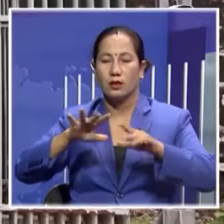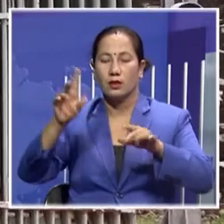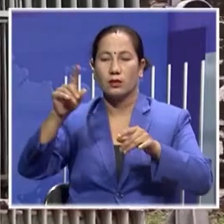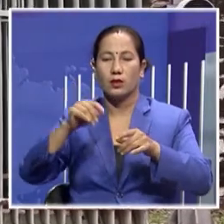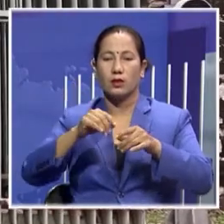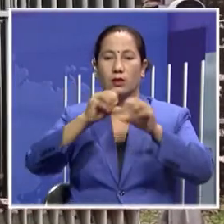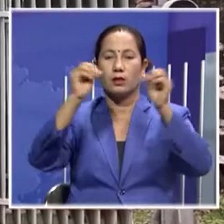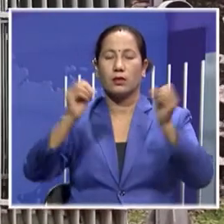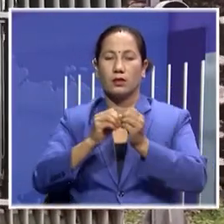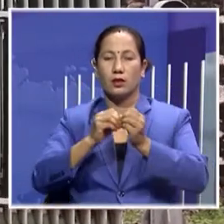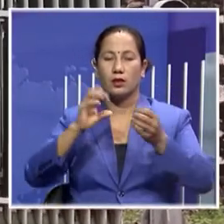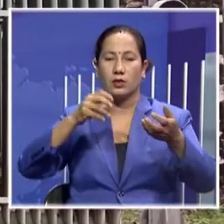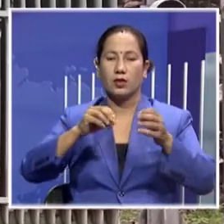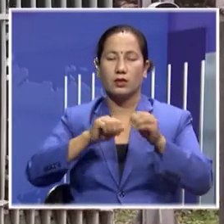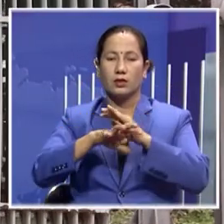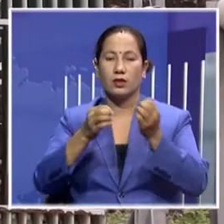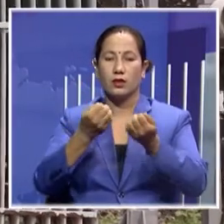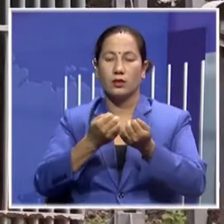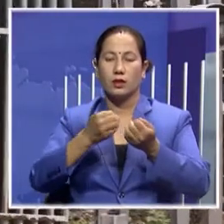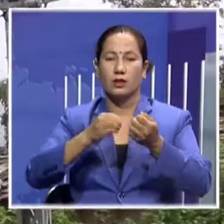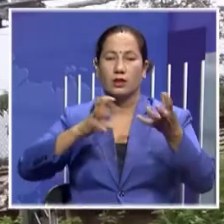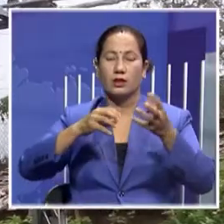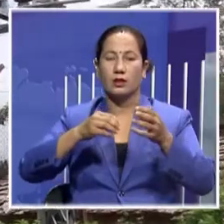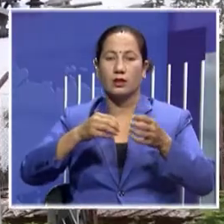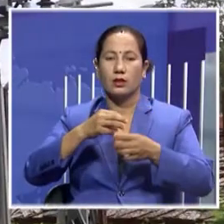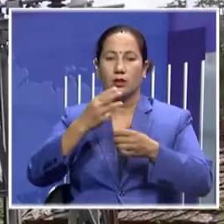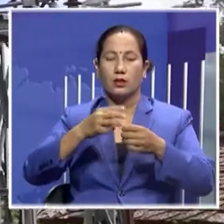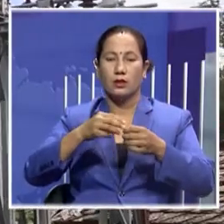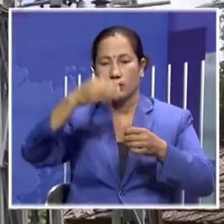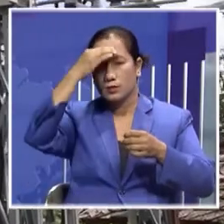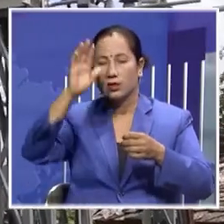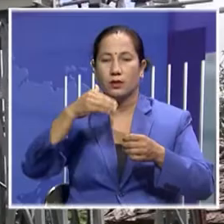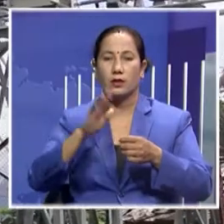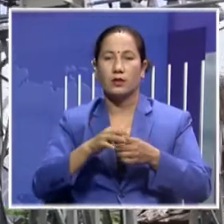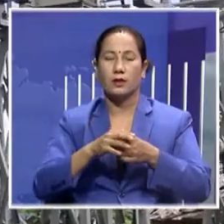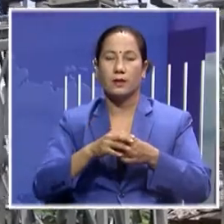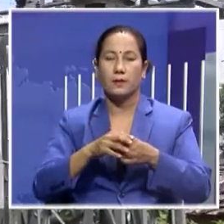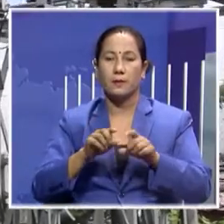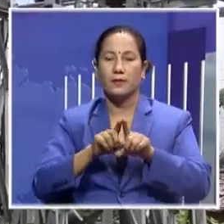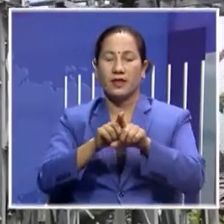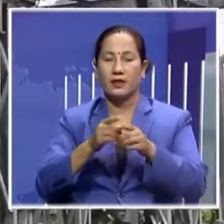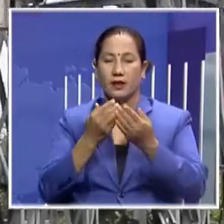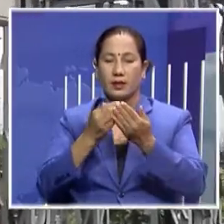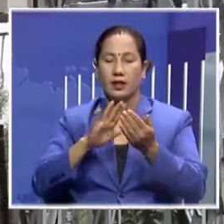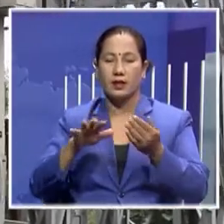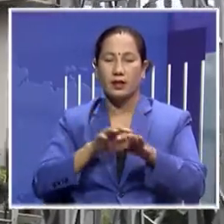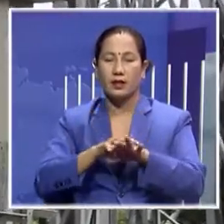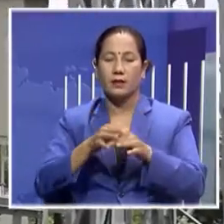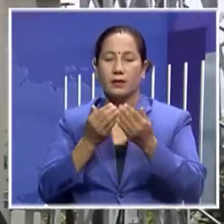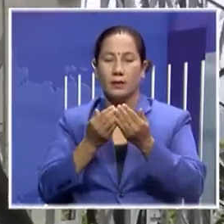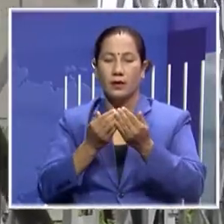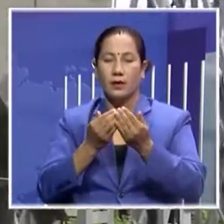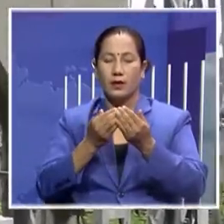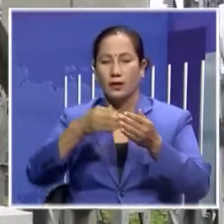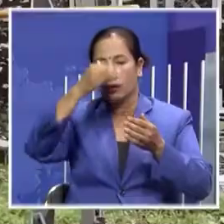इलेक्ट्रोनिक पसलहरू, विद्युतबाट सञ्चालन हुने ग्रिल उद्योग लगायतलाई समस्या भएको छ। साथै विद्यार्थीलाई समेत पठन पाठनमा